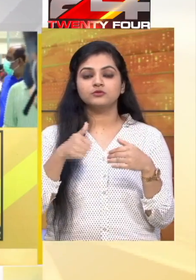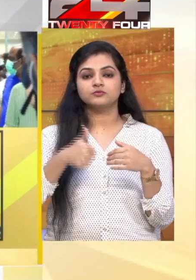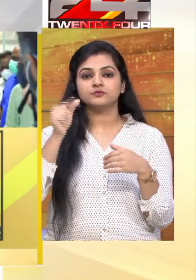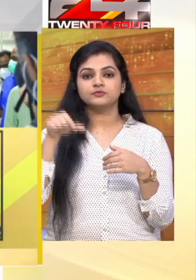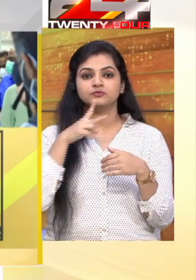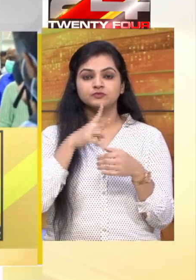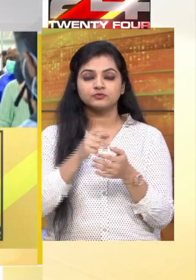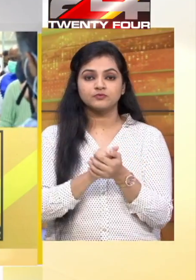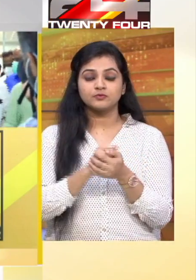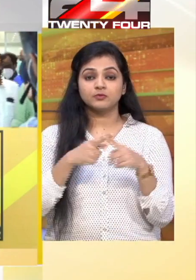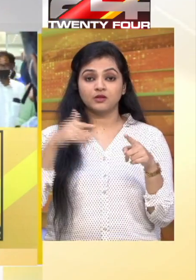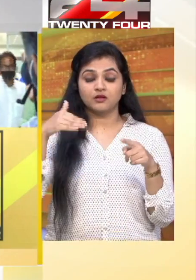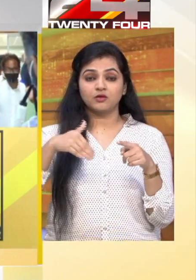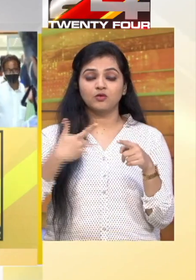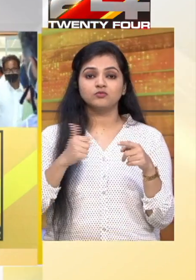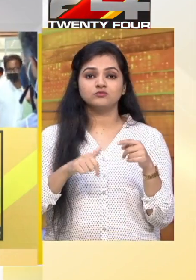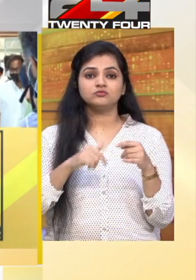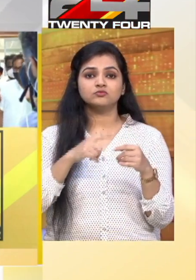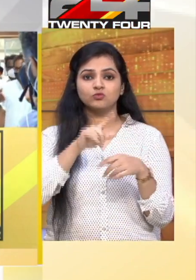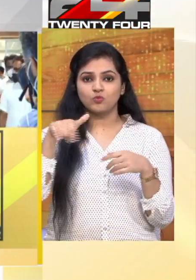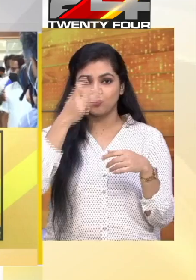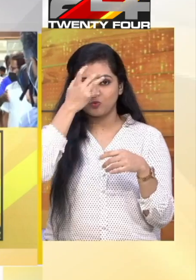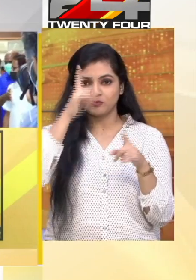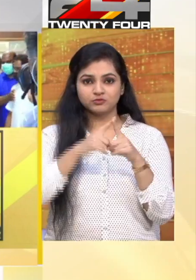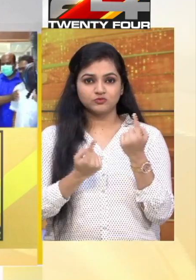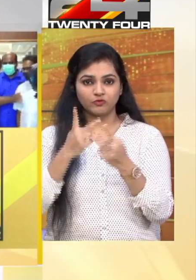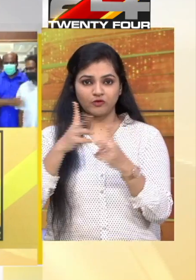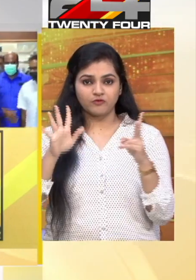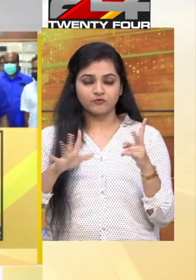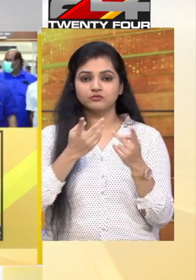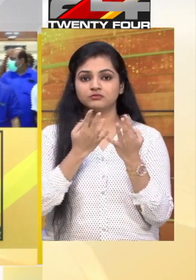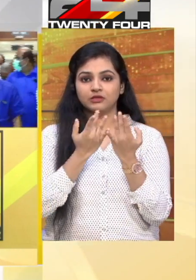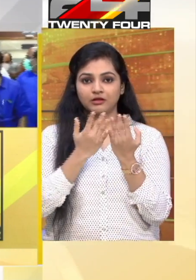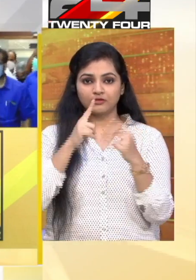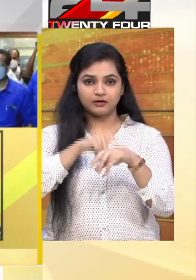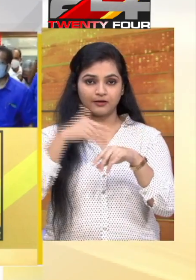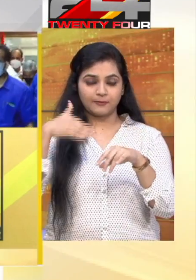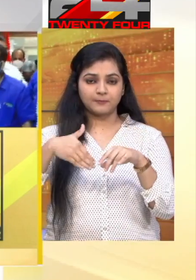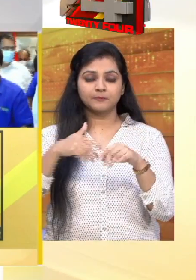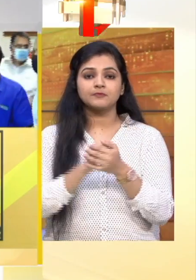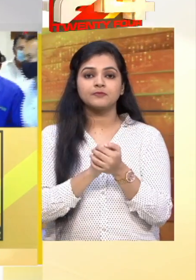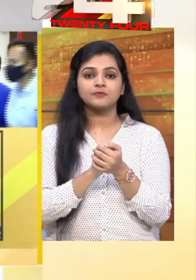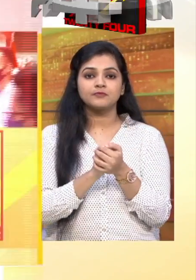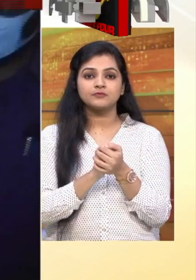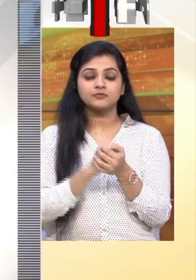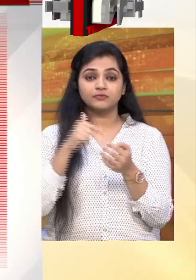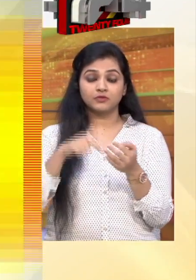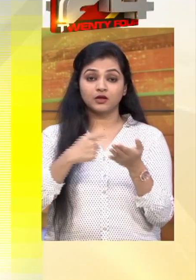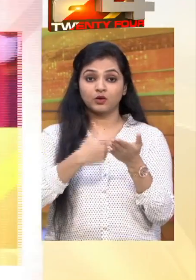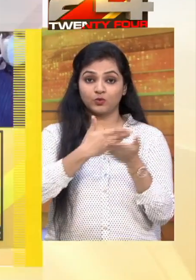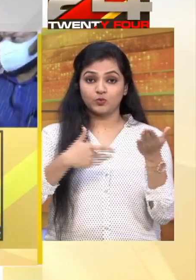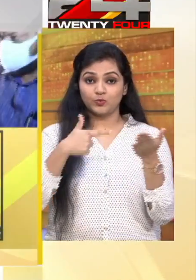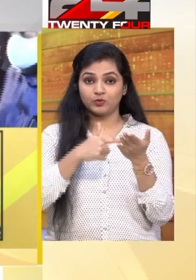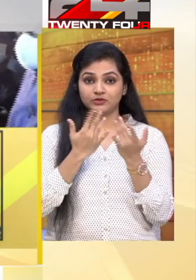എന്നാൽ നിലവിൽ ഇപ്പോൾ പരിസ്ഥിതി ആഘാത പഠനം നടക്കുന്നത്, ഇത് പാരിസ്ഥിതികമായ വിലയിരുത്തലിനാണ്. ഇതിന്റെ റിപ്പോർട്ട്